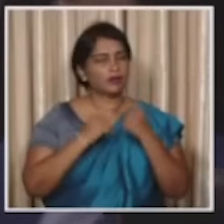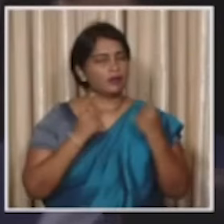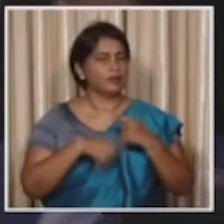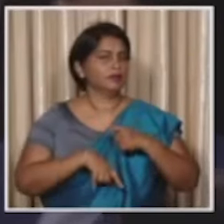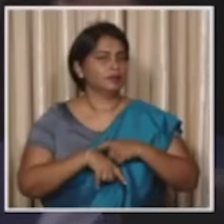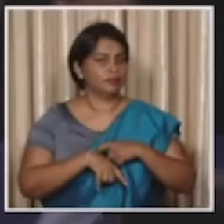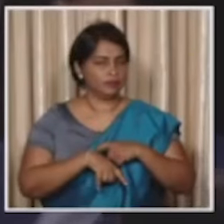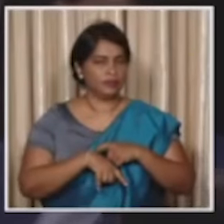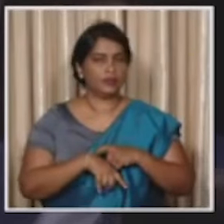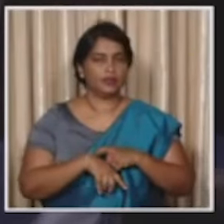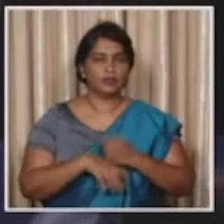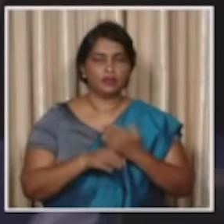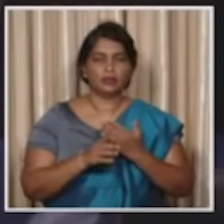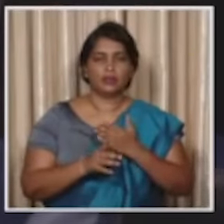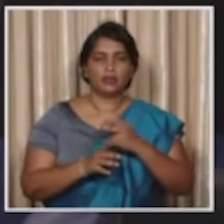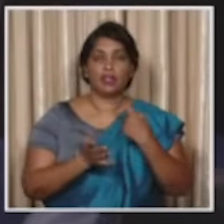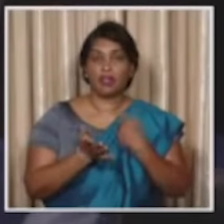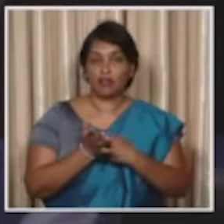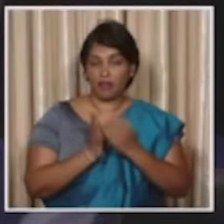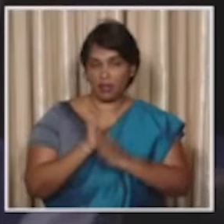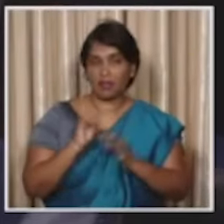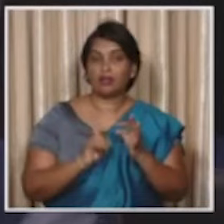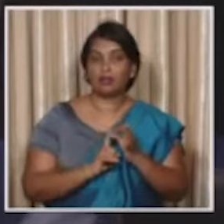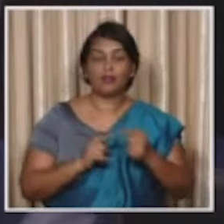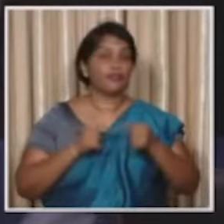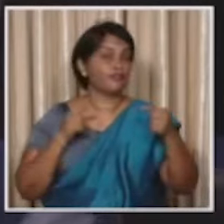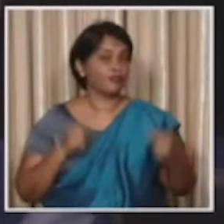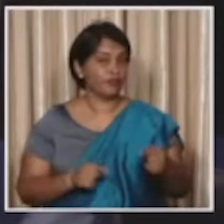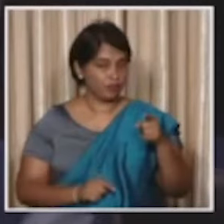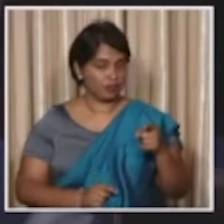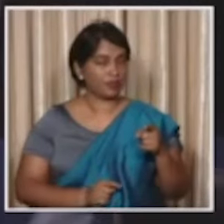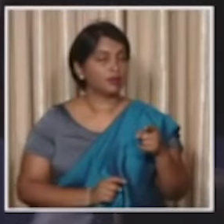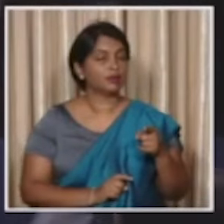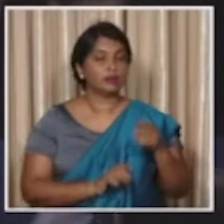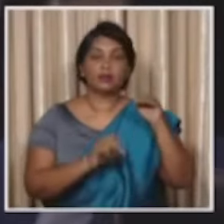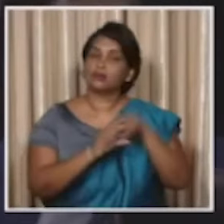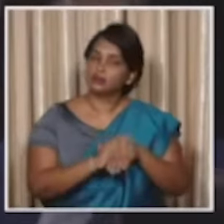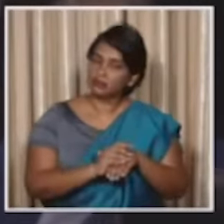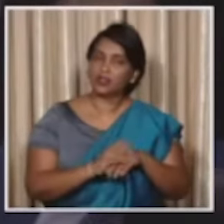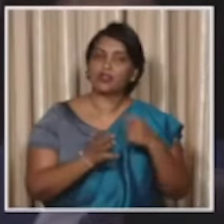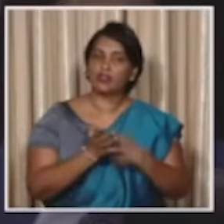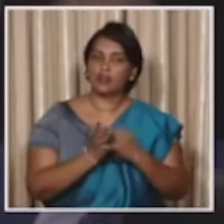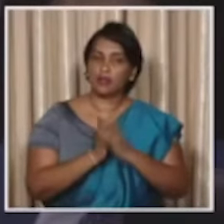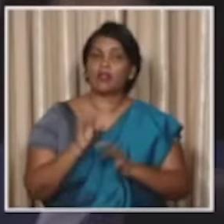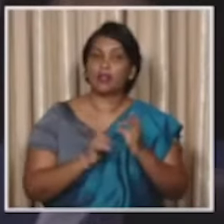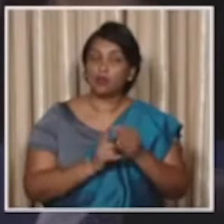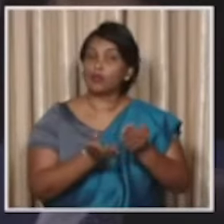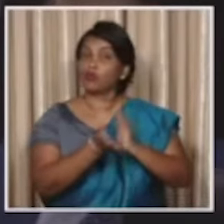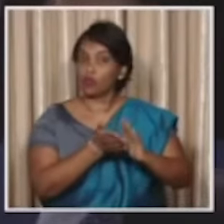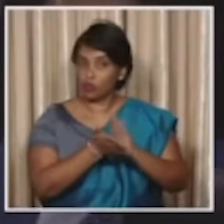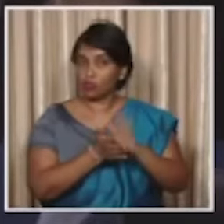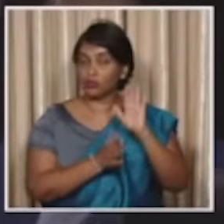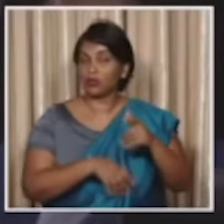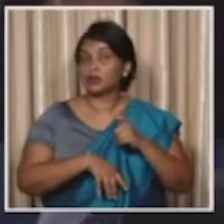අවස්ථාවල සාක්කියක් රවුෆ් හකීම් ඇමතිතුමා විපක්ෂයේ හිටියත් රවුෆ් හකීම් ඇමතිතුමාට උදව් කළ